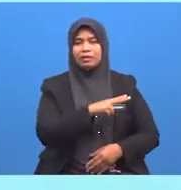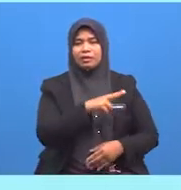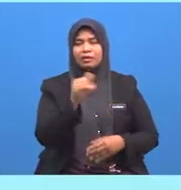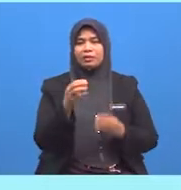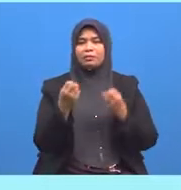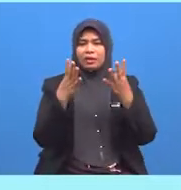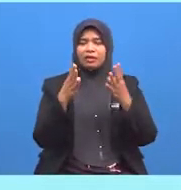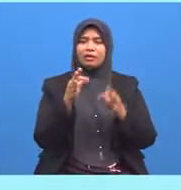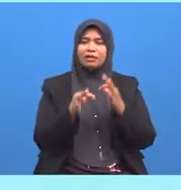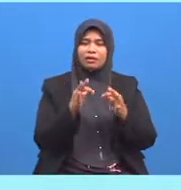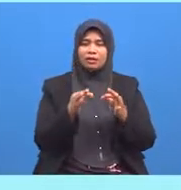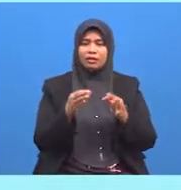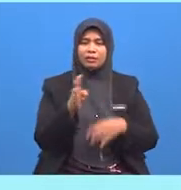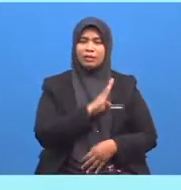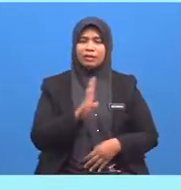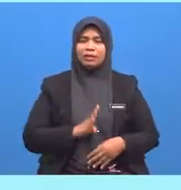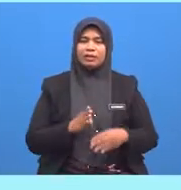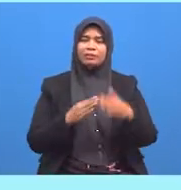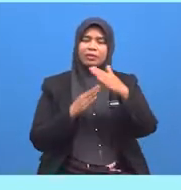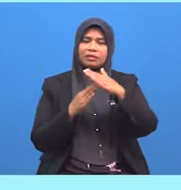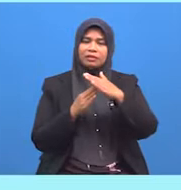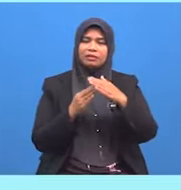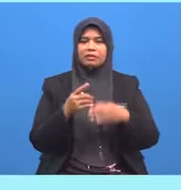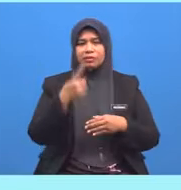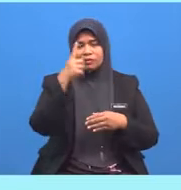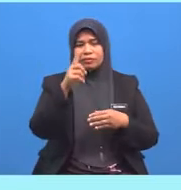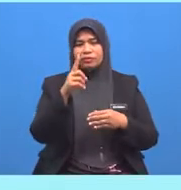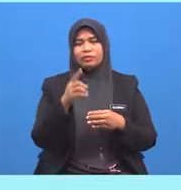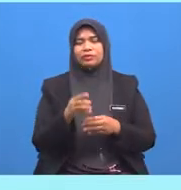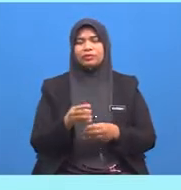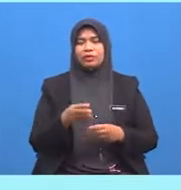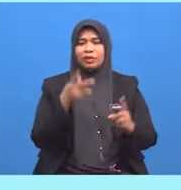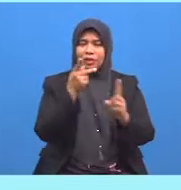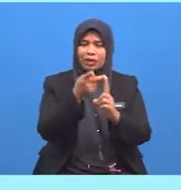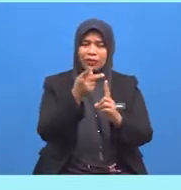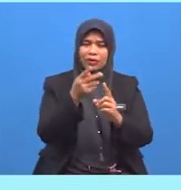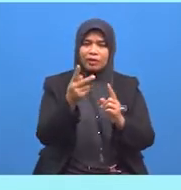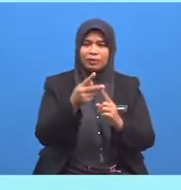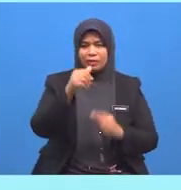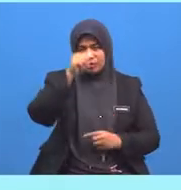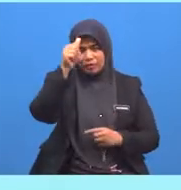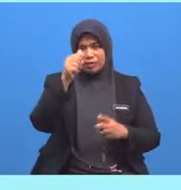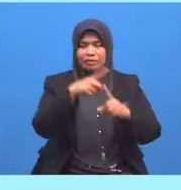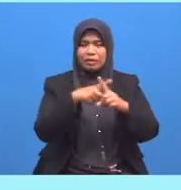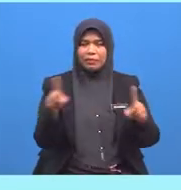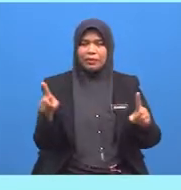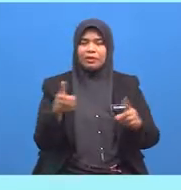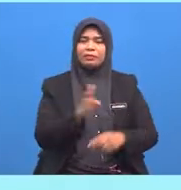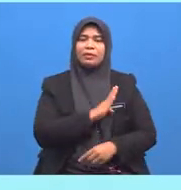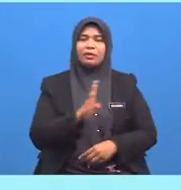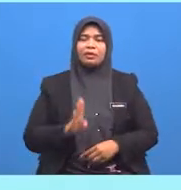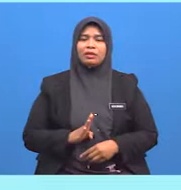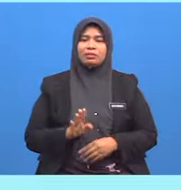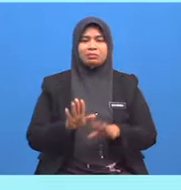berhenti berdakwah di jalan Allah dan menyembah berhala namun Baginda Shallallahu Alaihi Wasallam